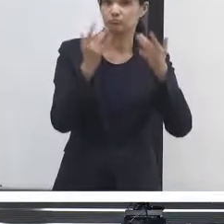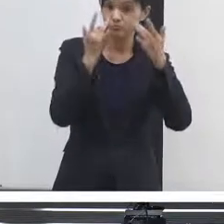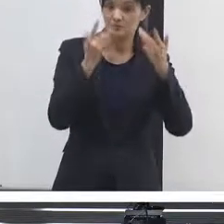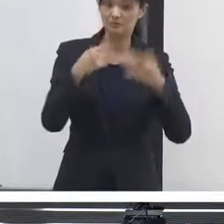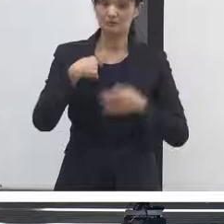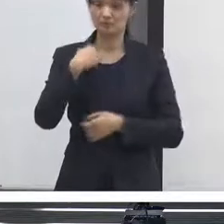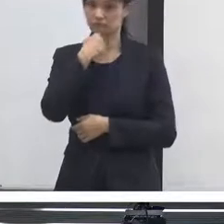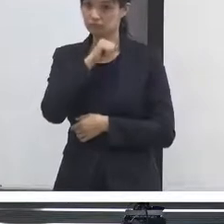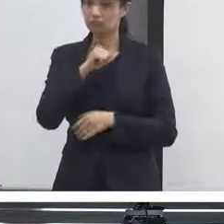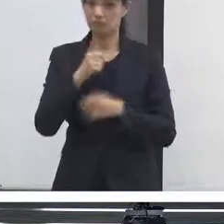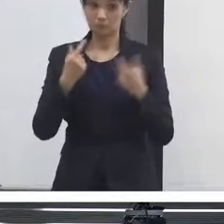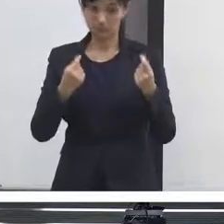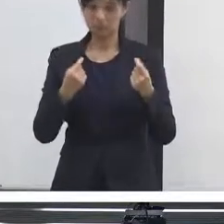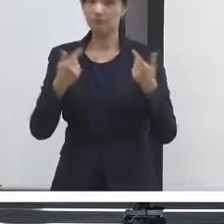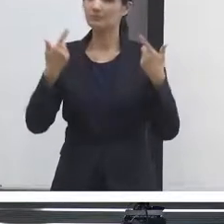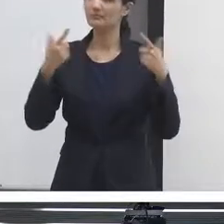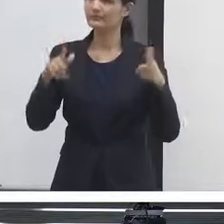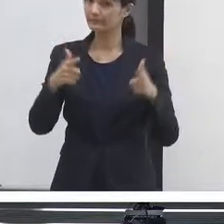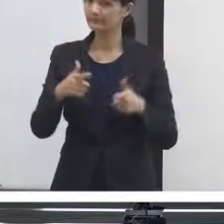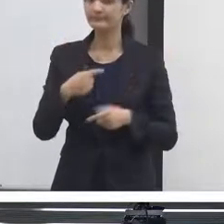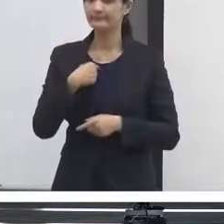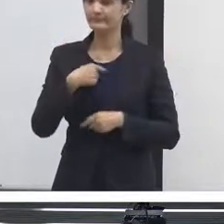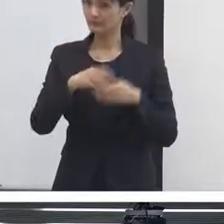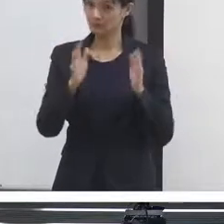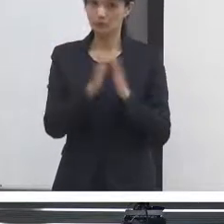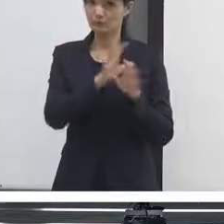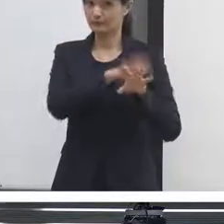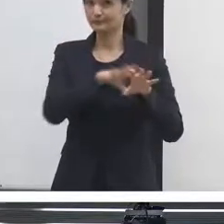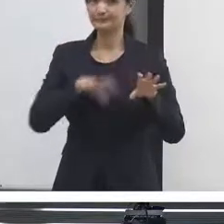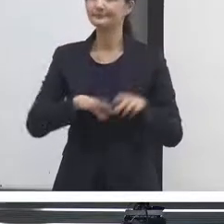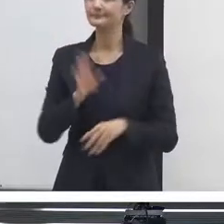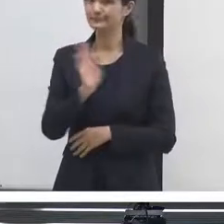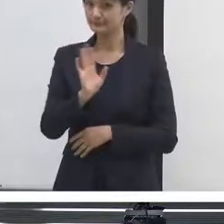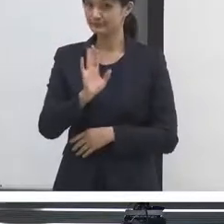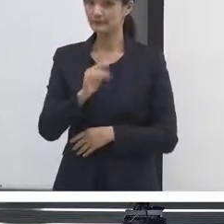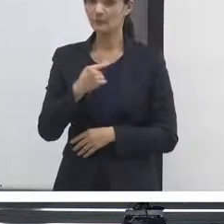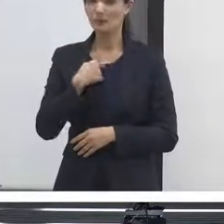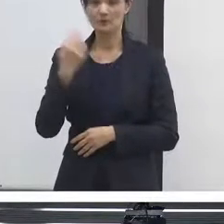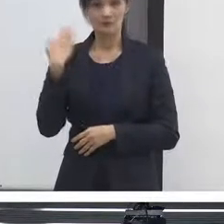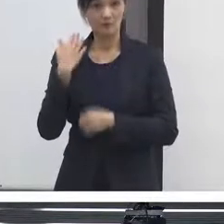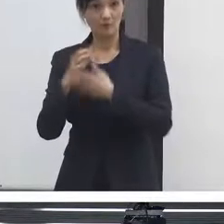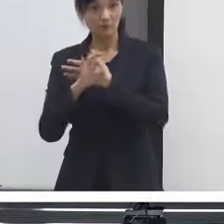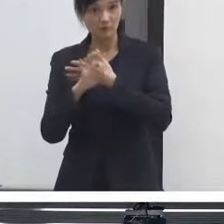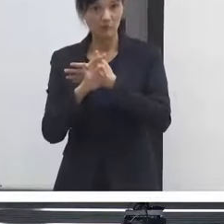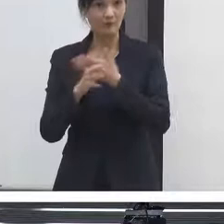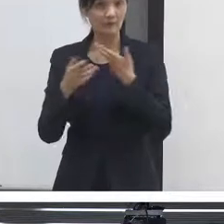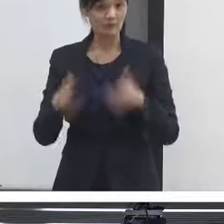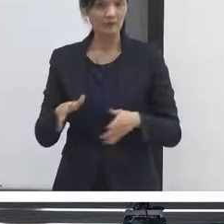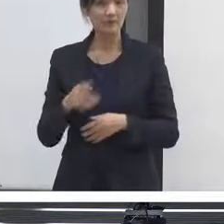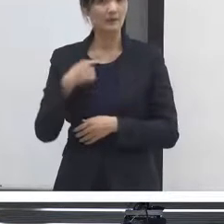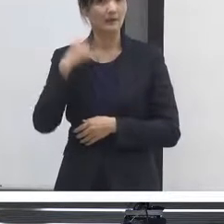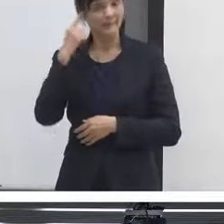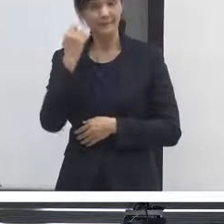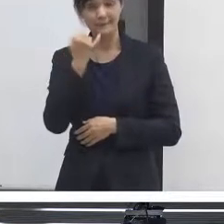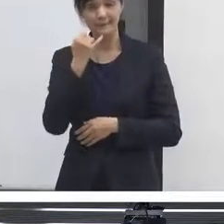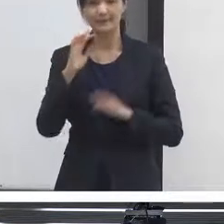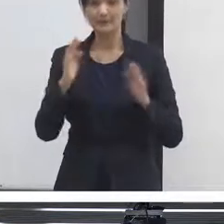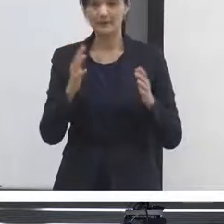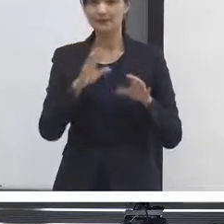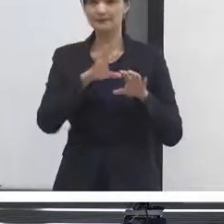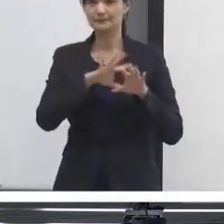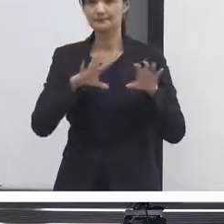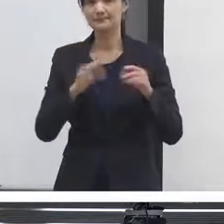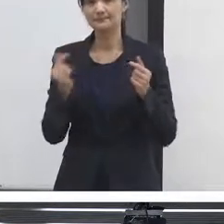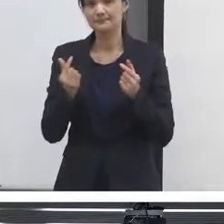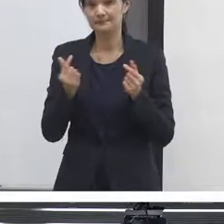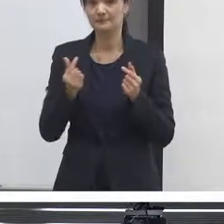的使用啊。然后我们做过一个适当调试之后呢，还是可以用，但是就是把它对应到这个日本农业活动去了哦，相互的对应哦。